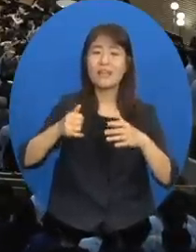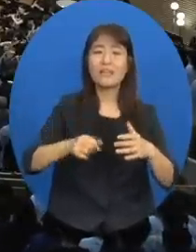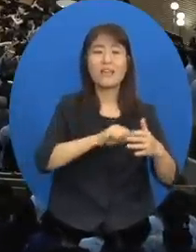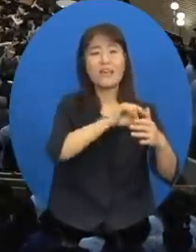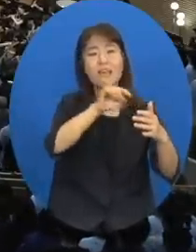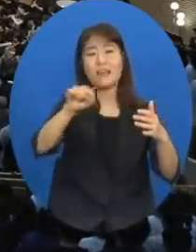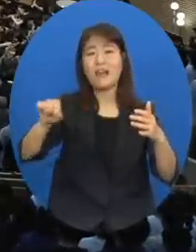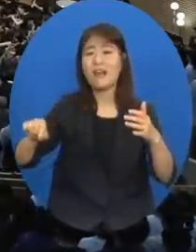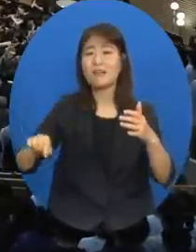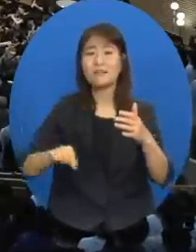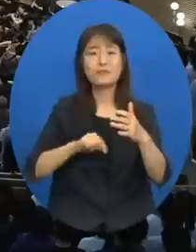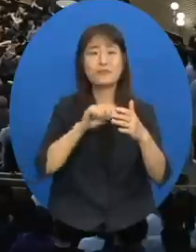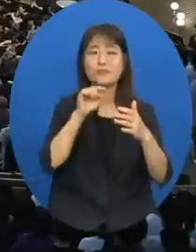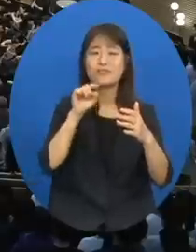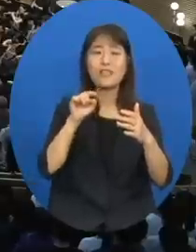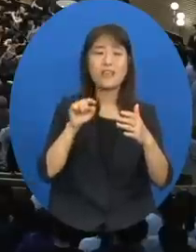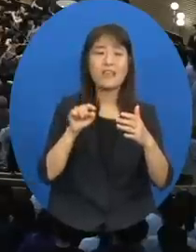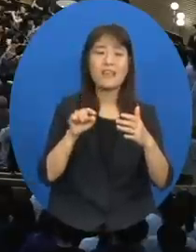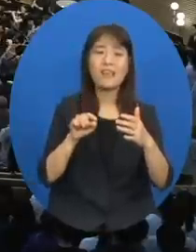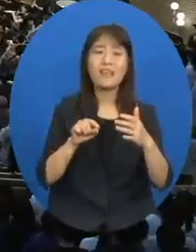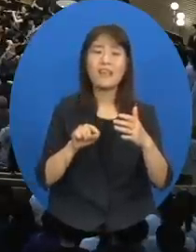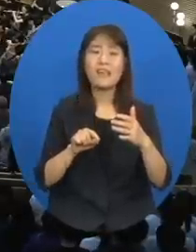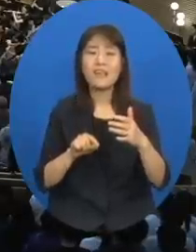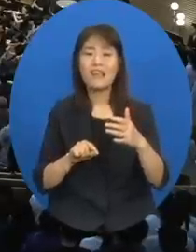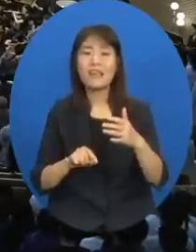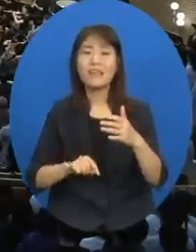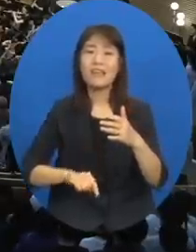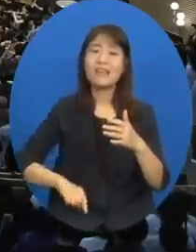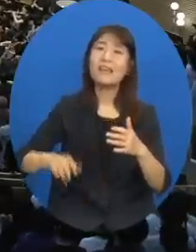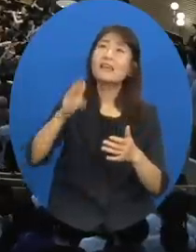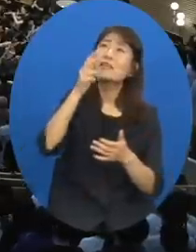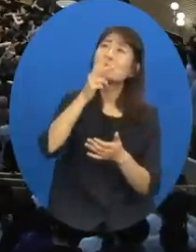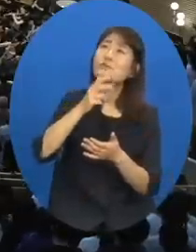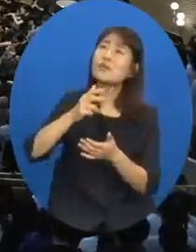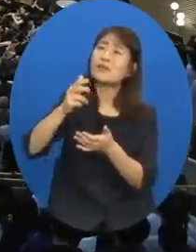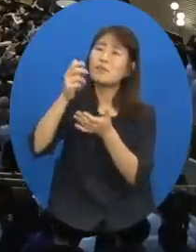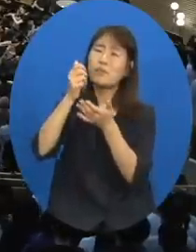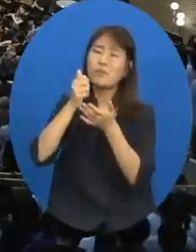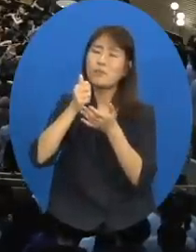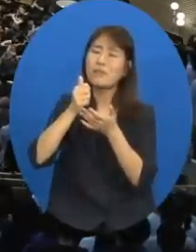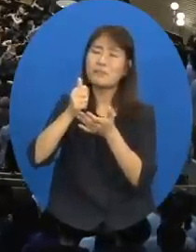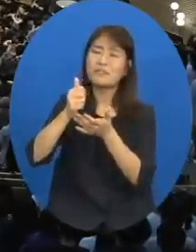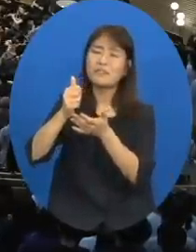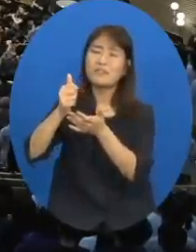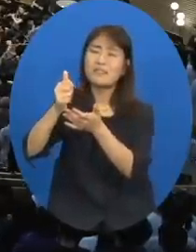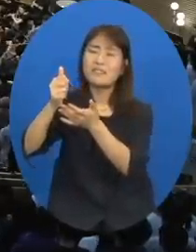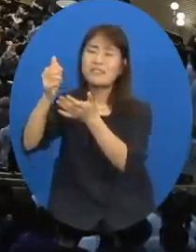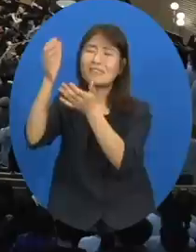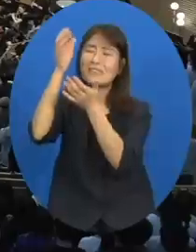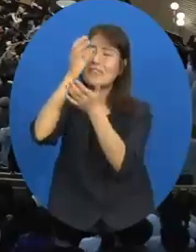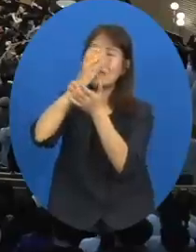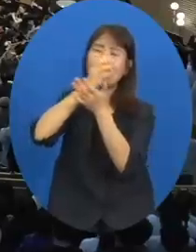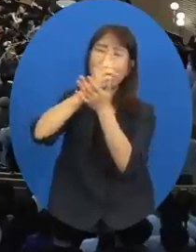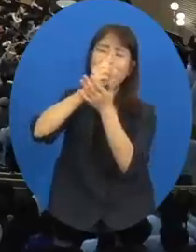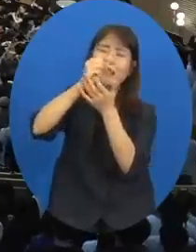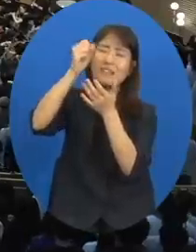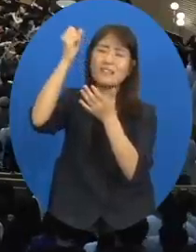만 진 실의 때 주가를 위로